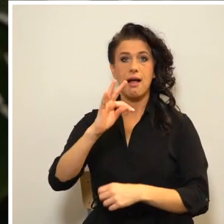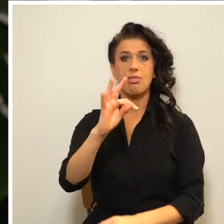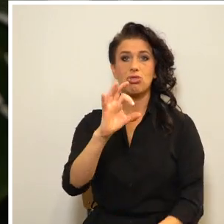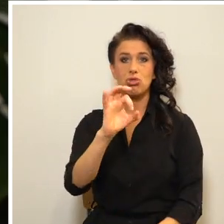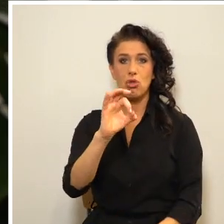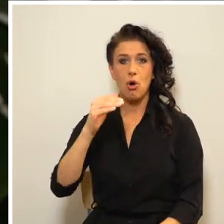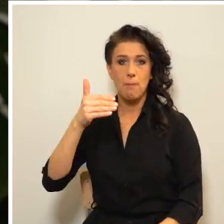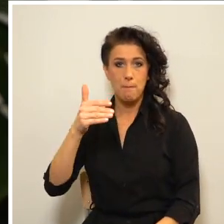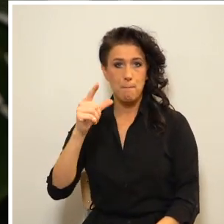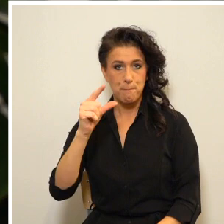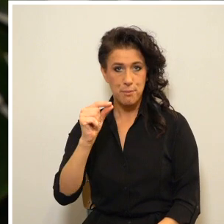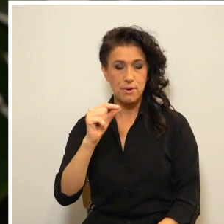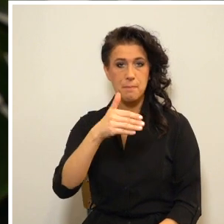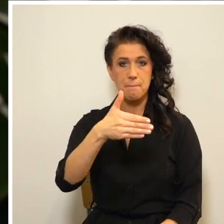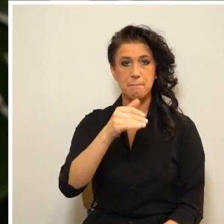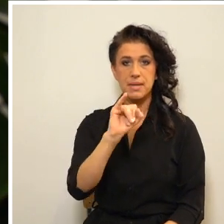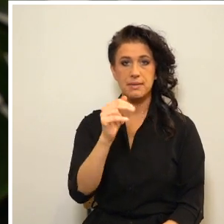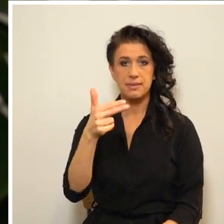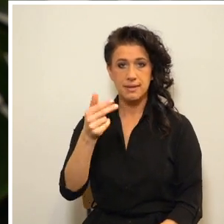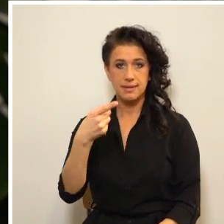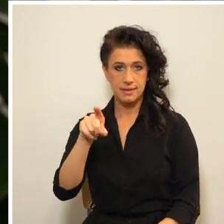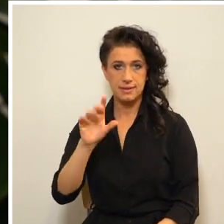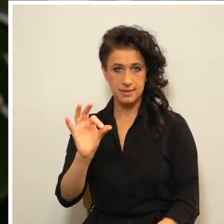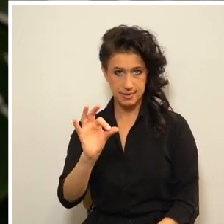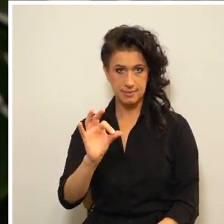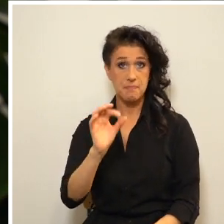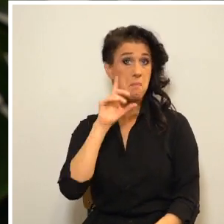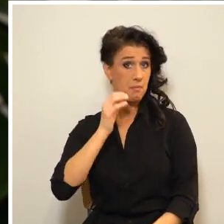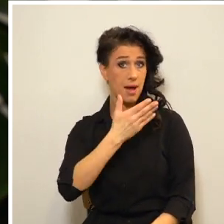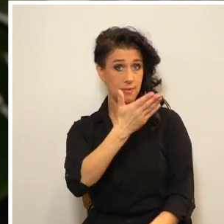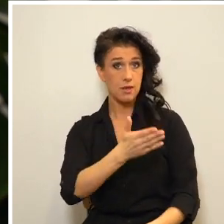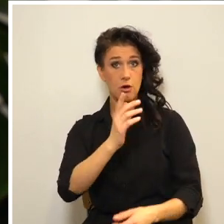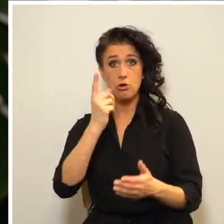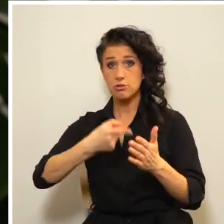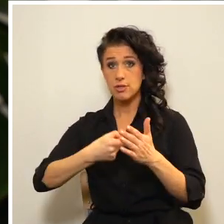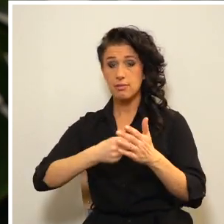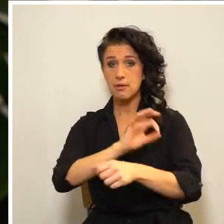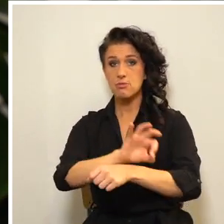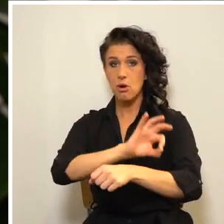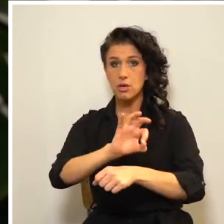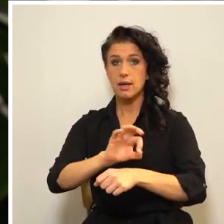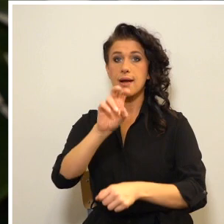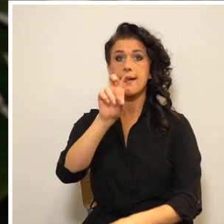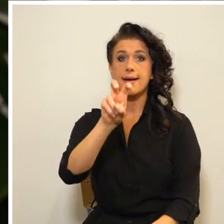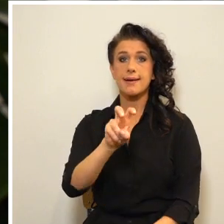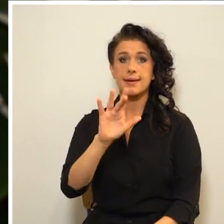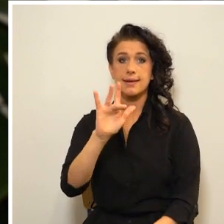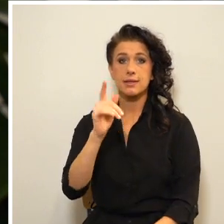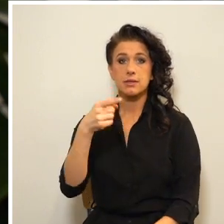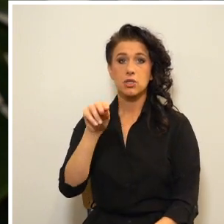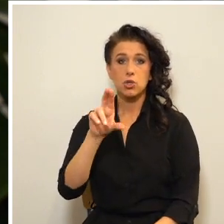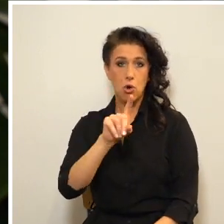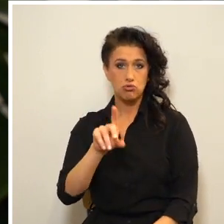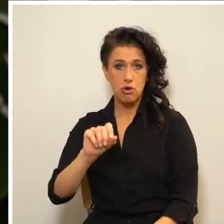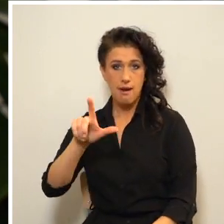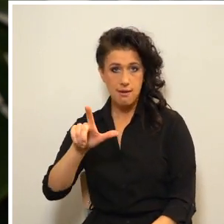Minds i wspomnę tutaj ostatnim projekcie pana hydrożele usieciowany hierarchicznie projektowanie teoretyczne i doświadczalne